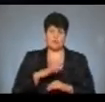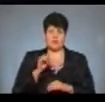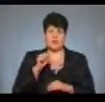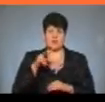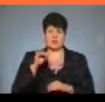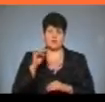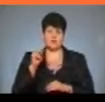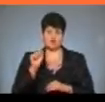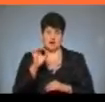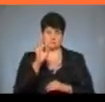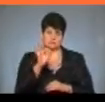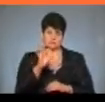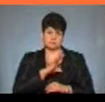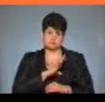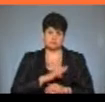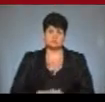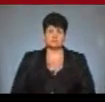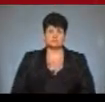алеча.